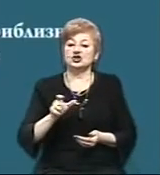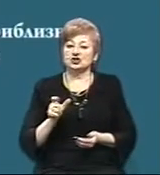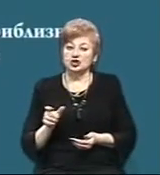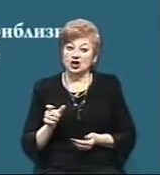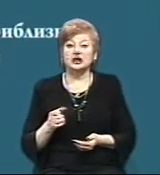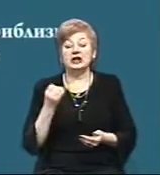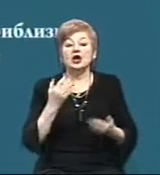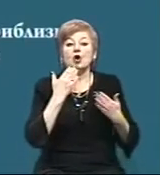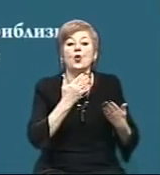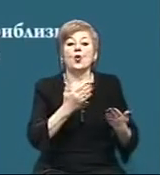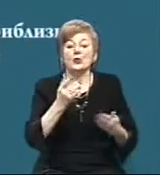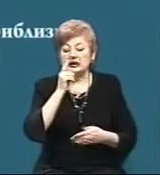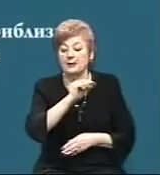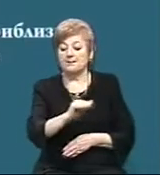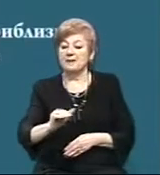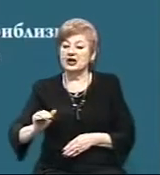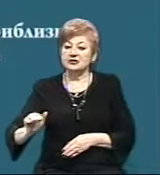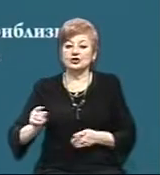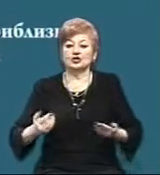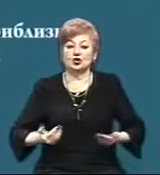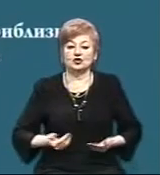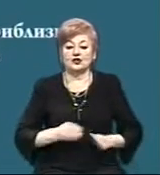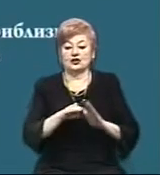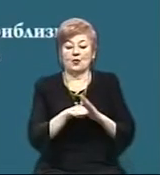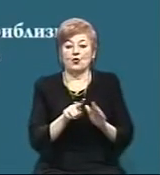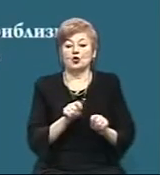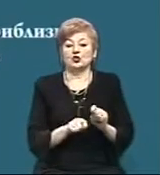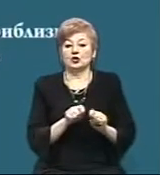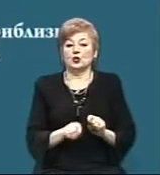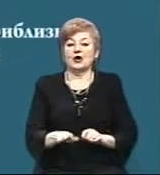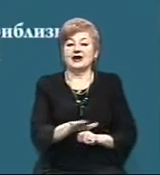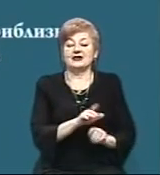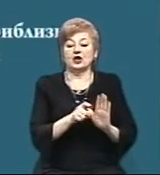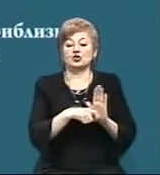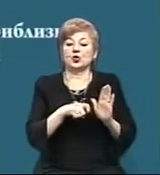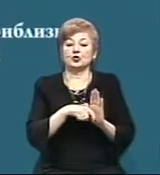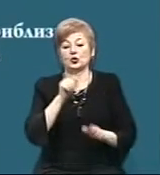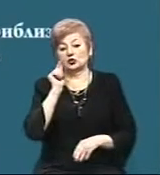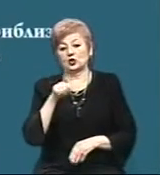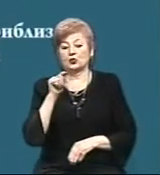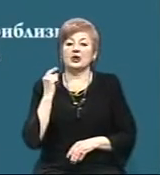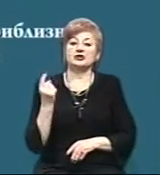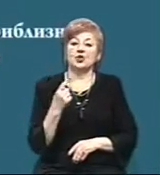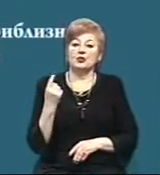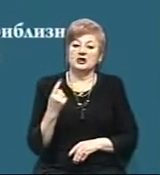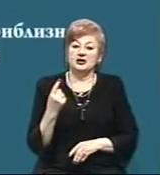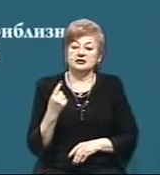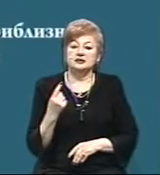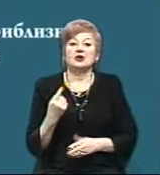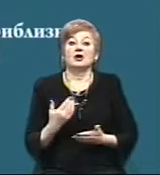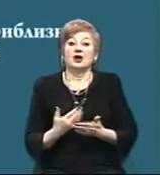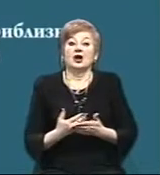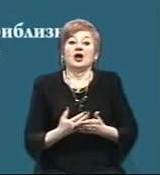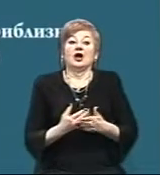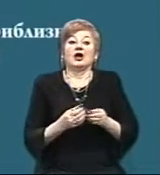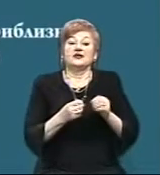і опитування підлітків, які проживають на підконтрольних уряду територіях Донецької та Луганської областей. Представлені у грудні